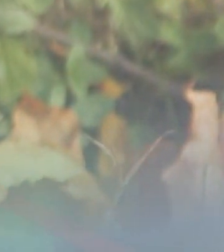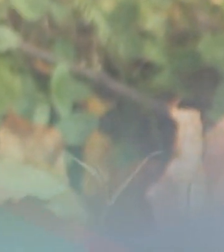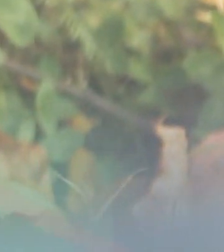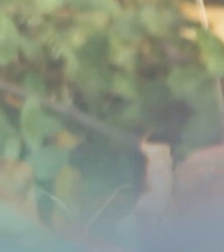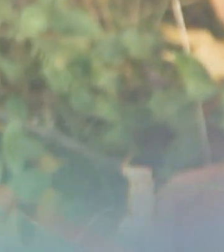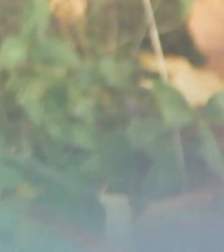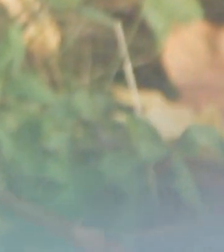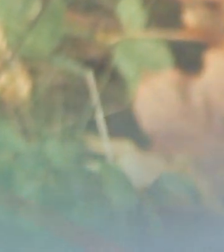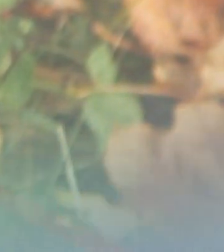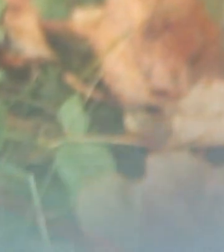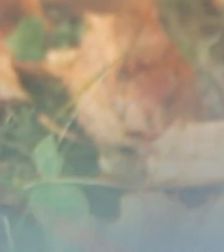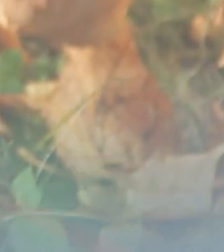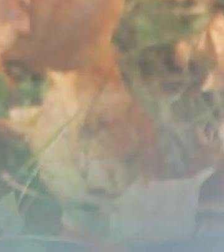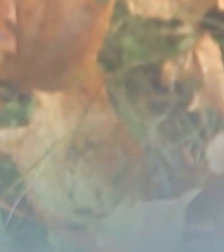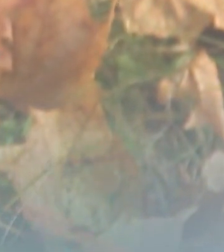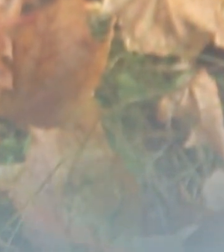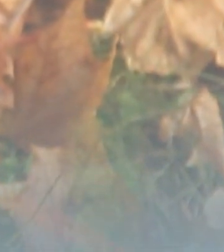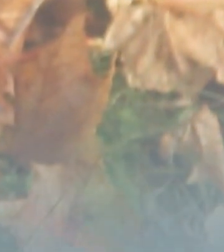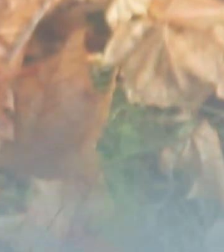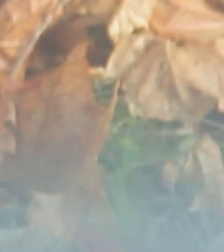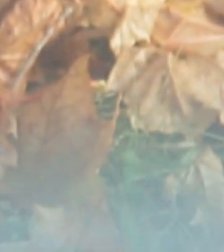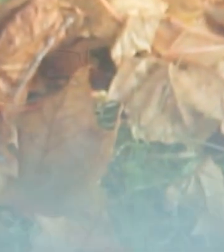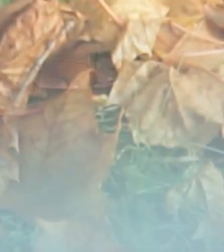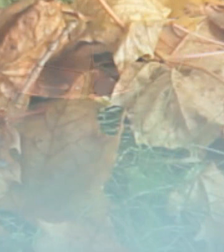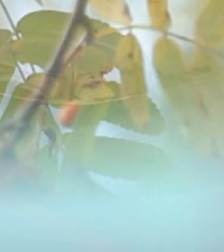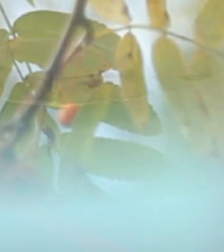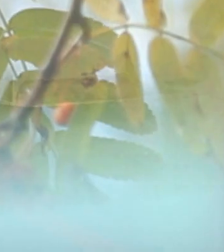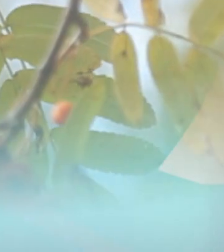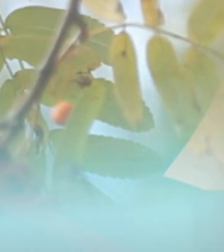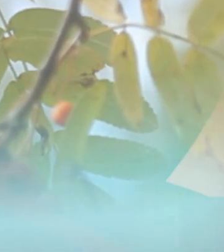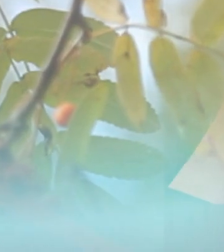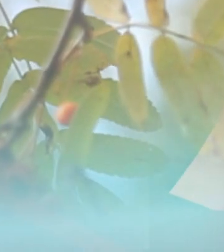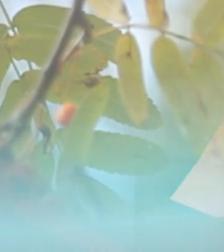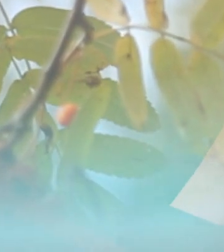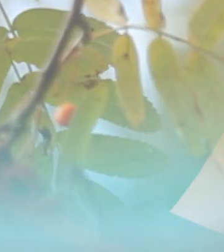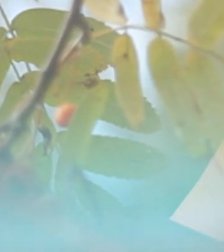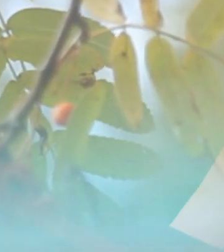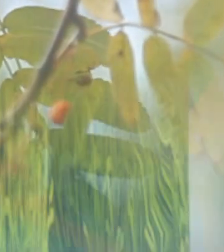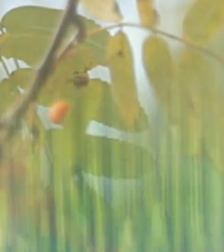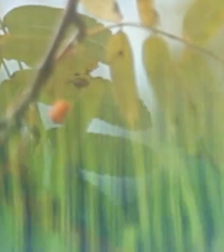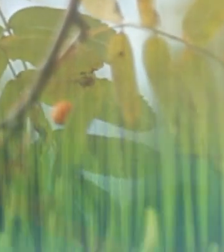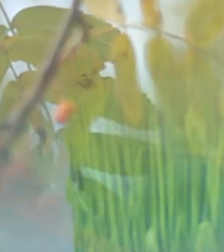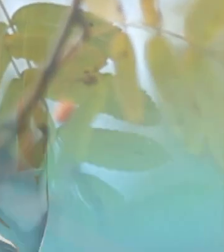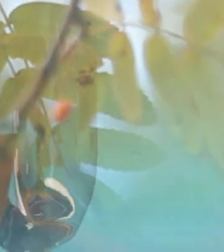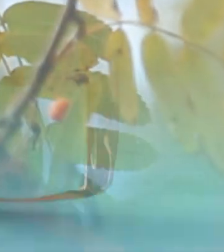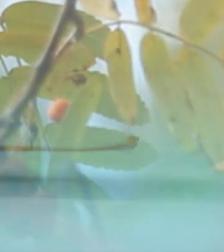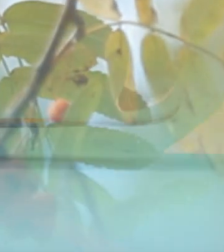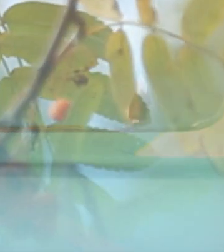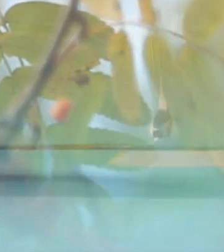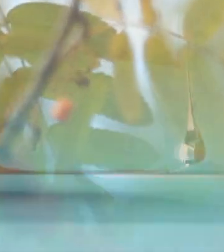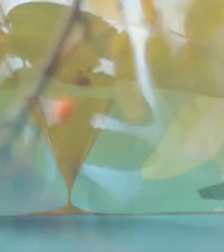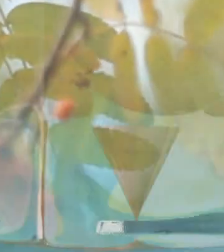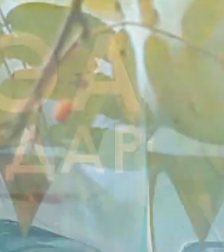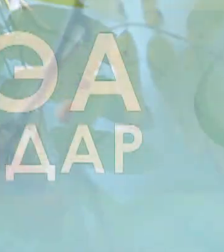Найцяплей у гэты дзень было ў Ваўкавыску ў 1989 годзе. Было зафіксавана 18,7 градуса